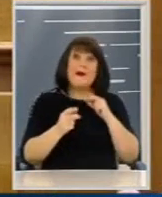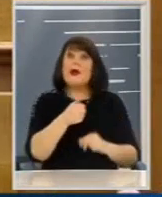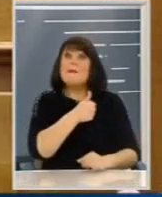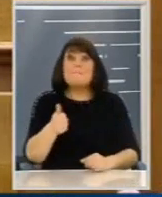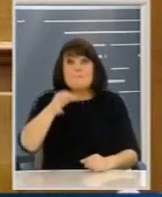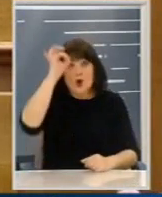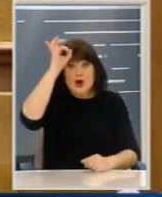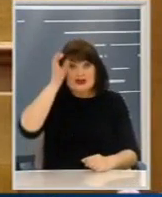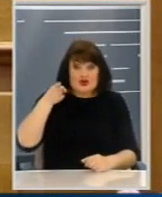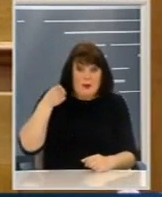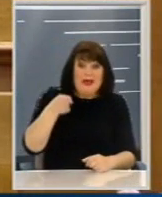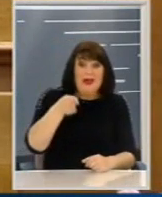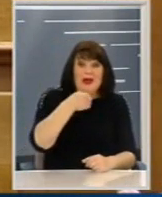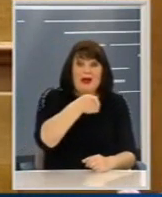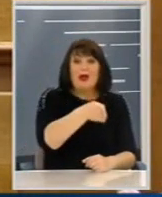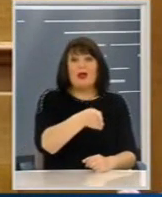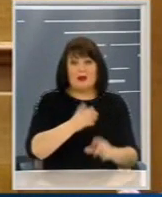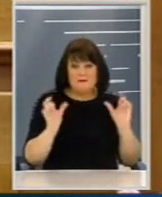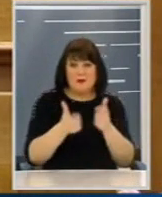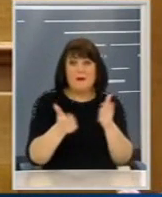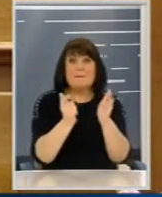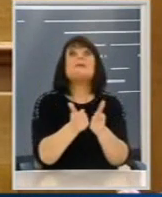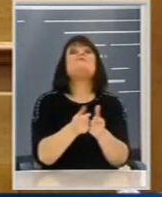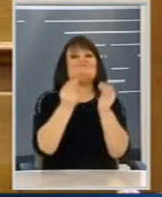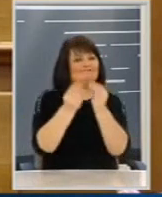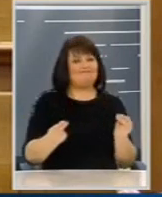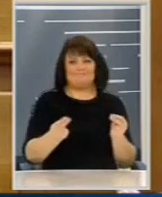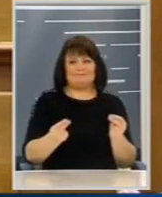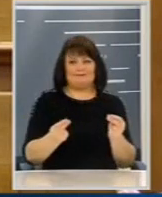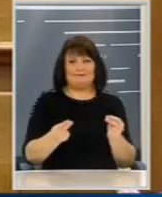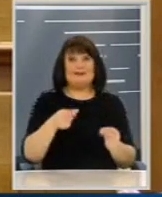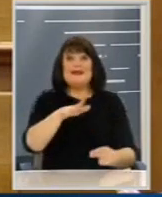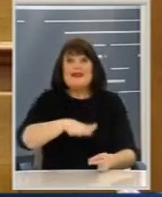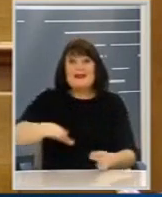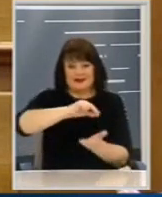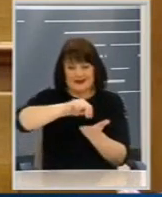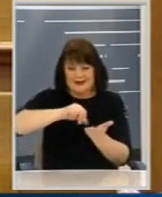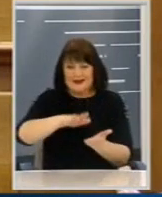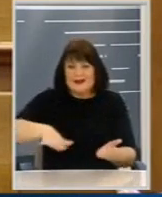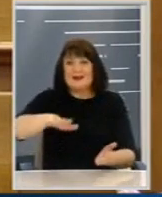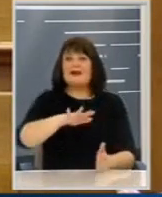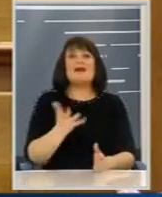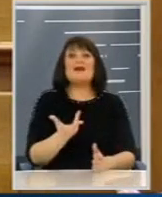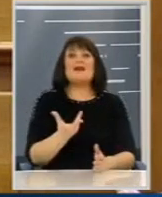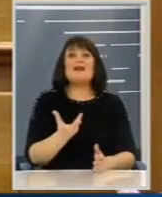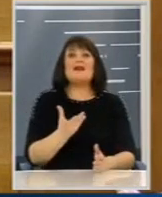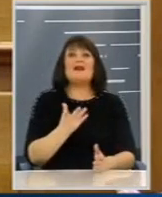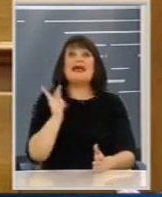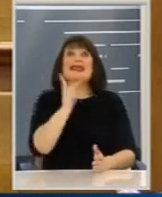αστυνομικές επιχειρήσεις και με μαζικές συλλήψεις. Υπάρχει εκεί ένας κόσμος που το πρώτο που χρειάζεται είναι να ενταχθεί